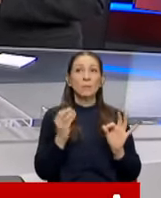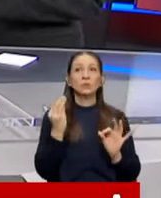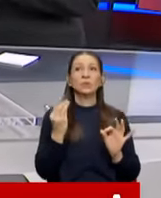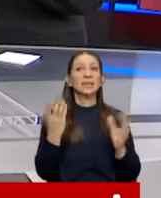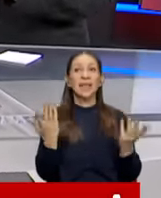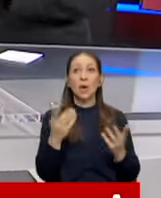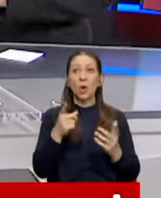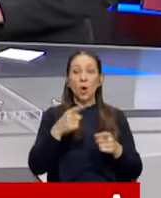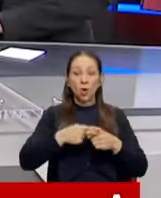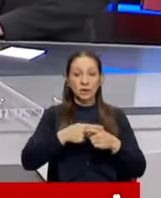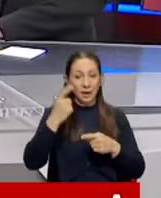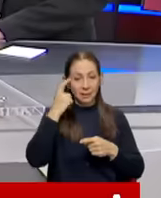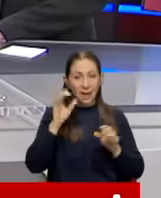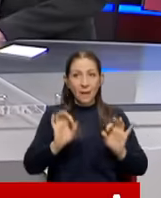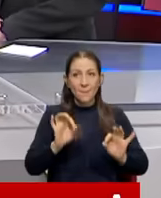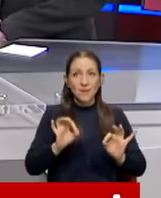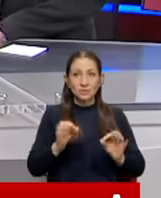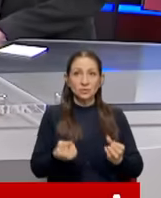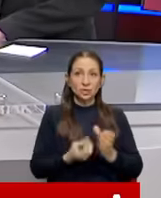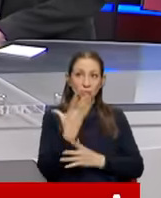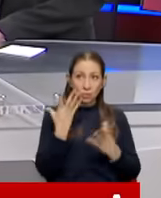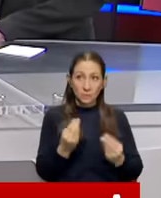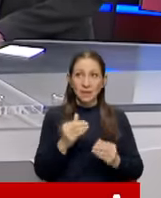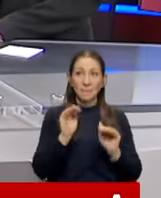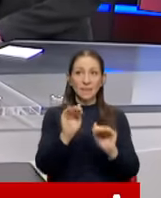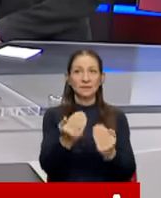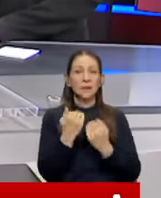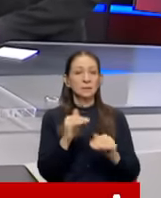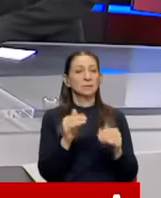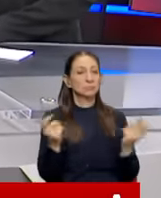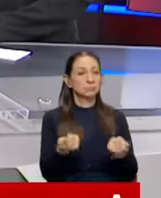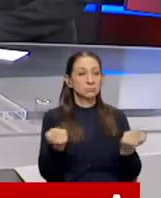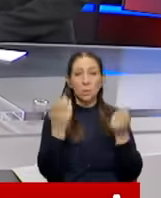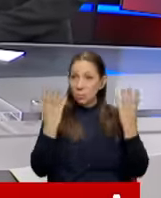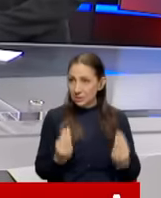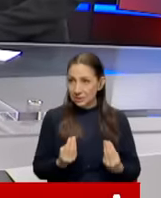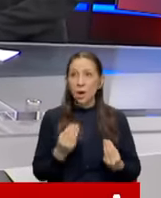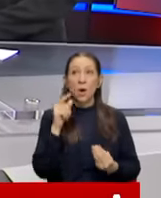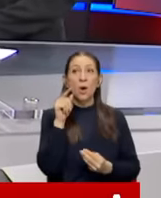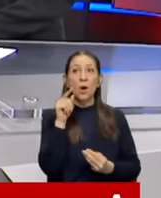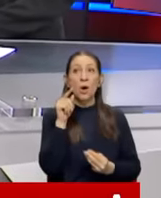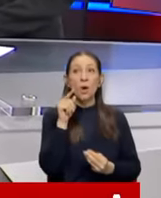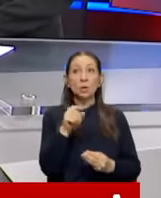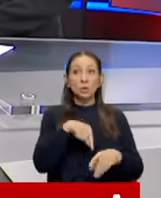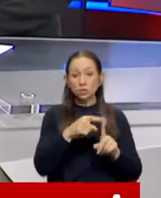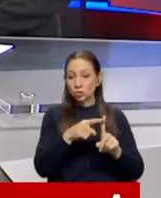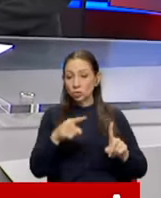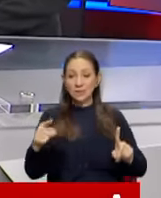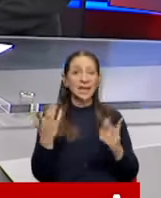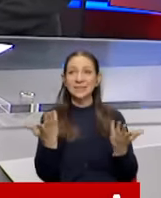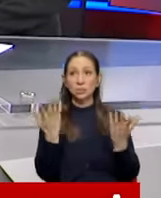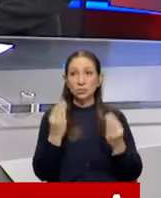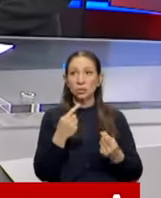güzel tarafı Hani o ortak aklın hemen Eee kurulmuş olması destek mekanizmalarının çalışıyor olması orada Eee süreçler de